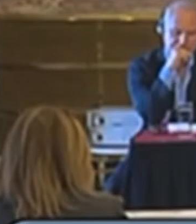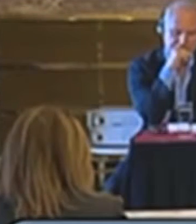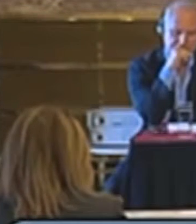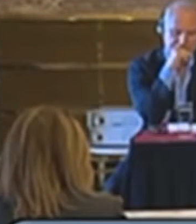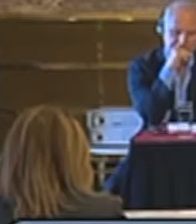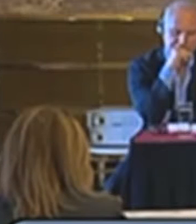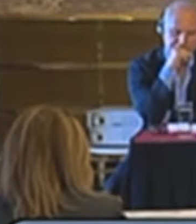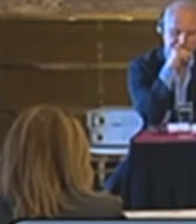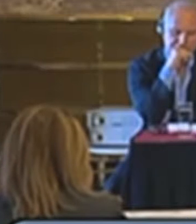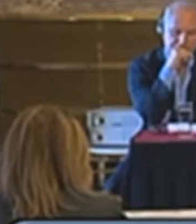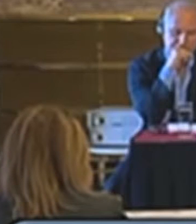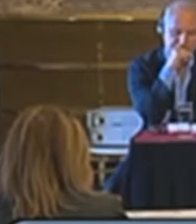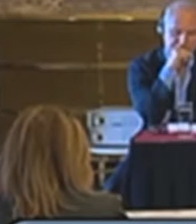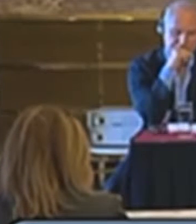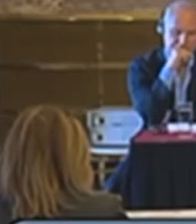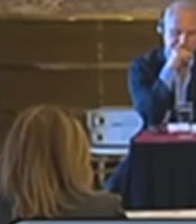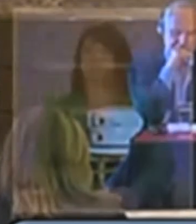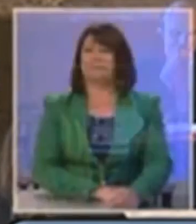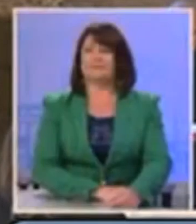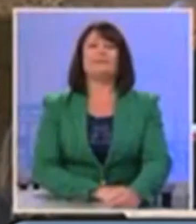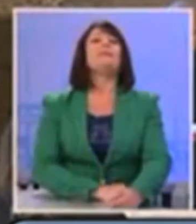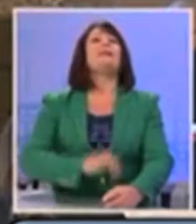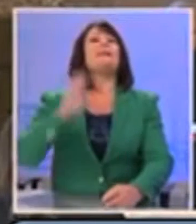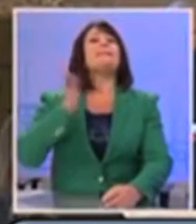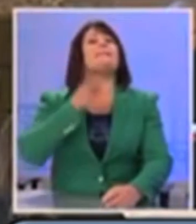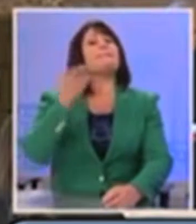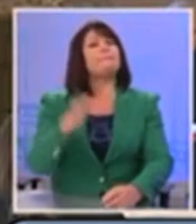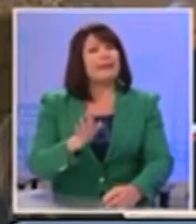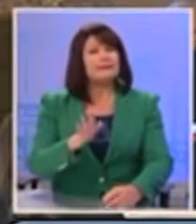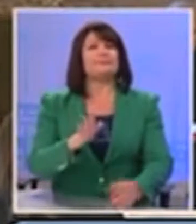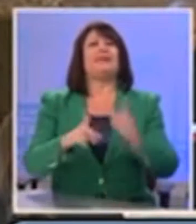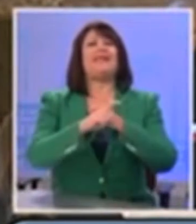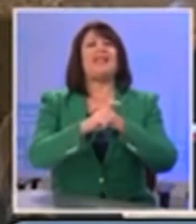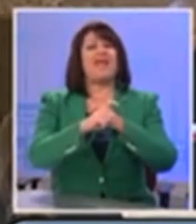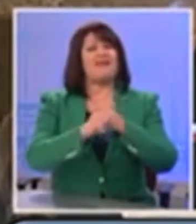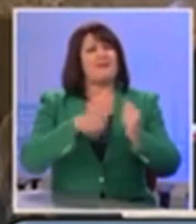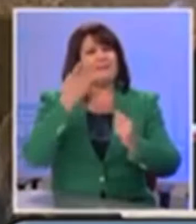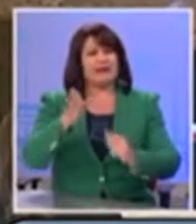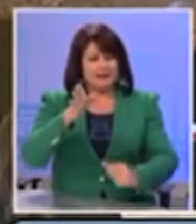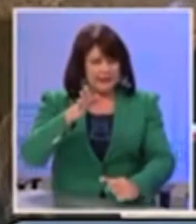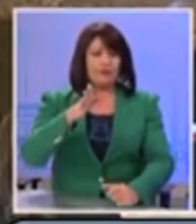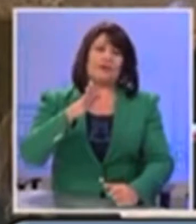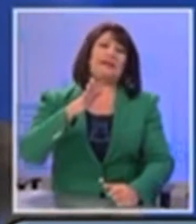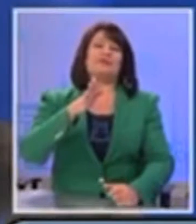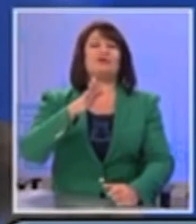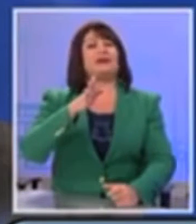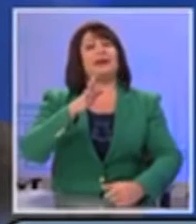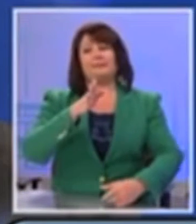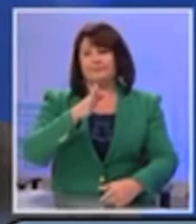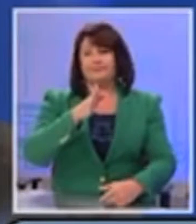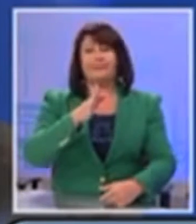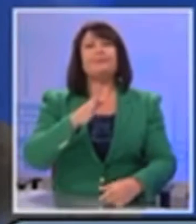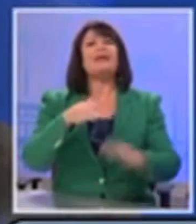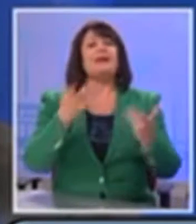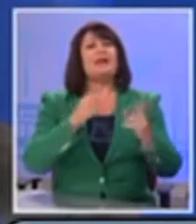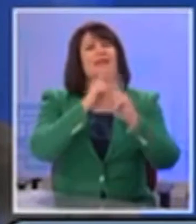présenter à la fois le point de vue de l'organisation que j'anime, qui est une organisation internationale et qui s'appelle Comité pour l'annulation de la